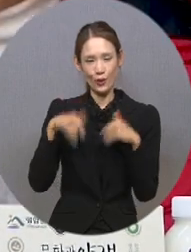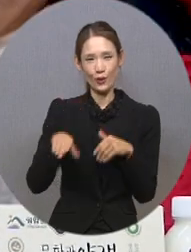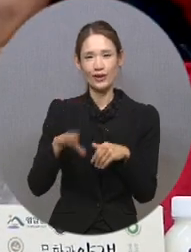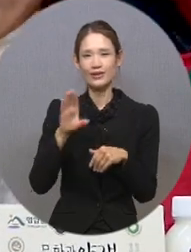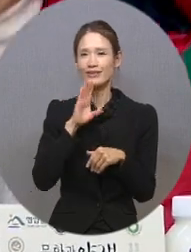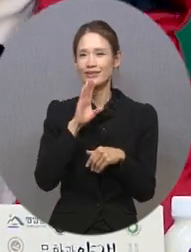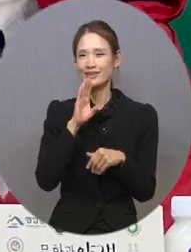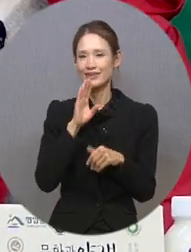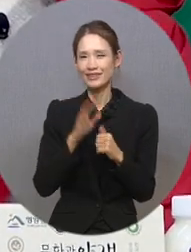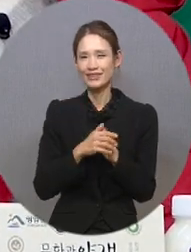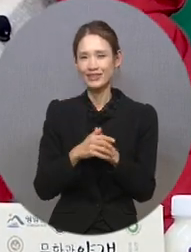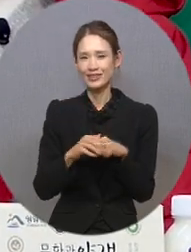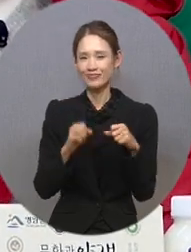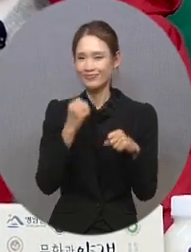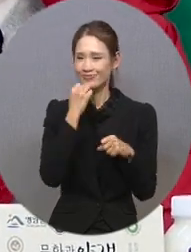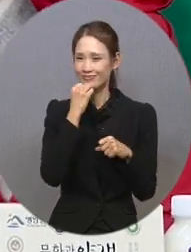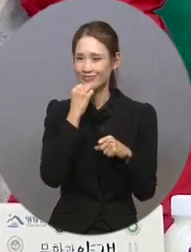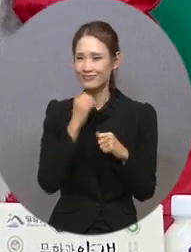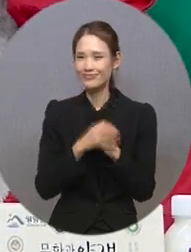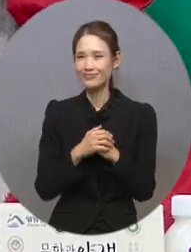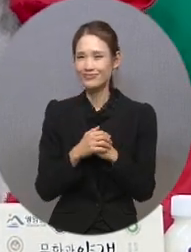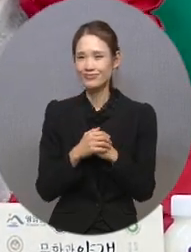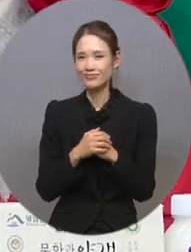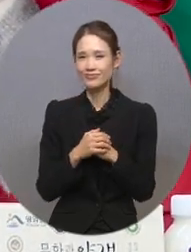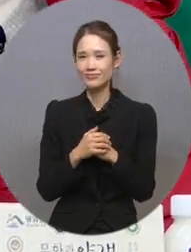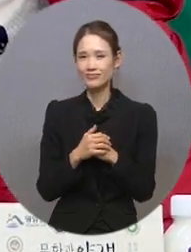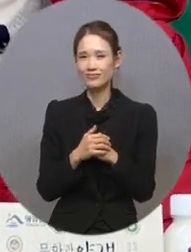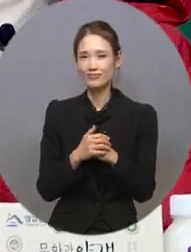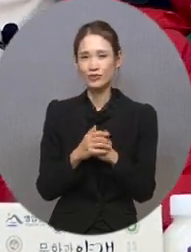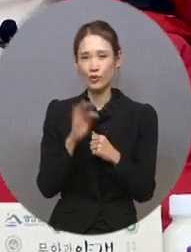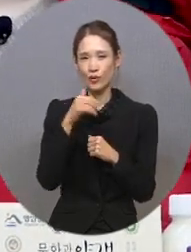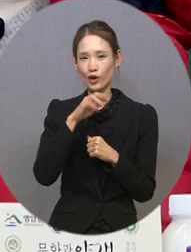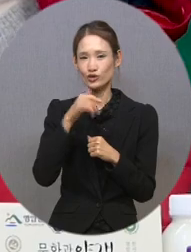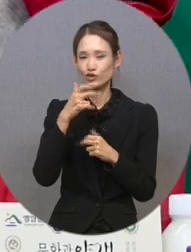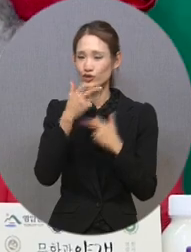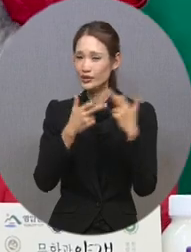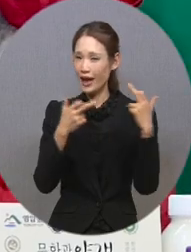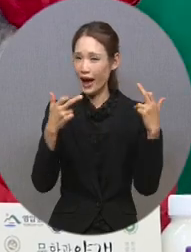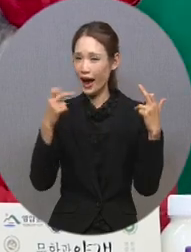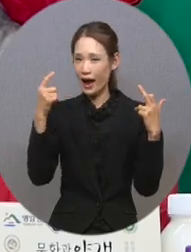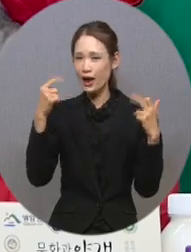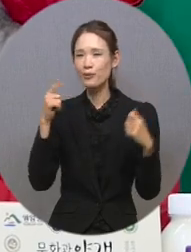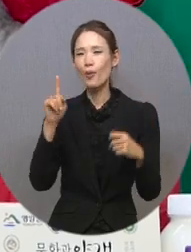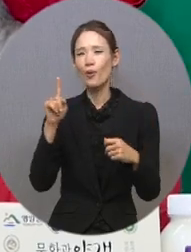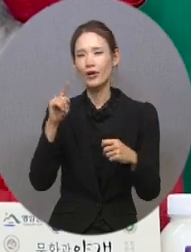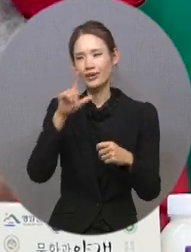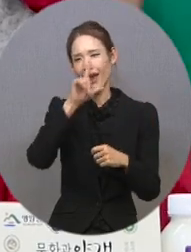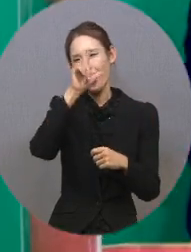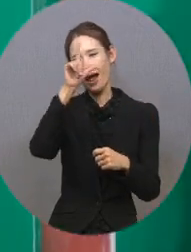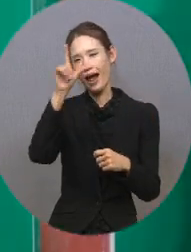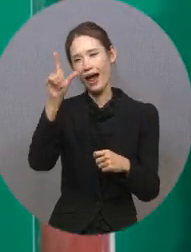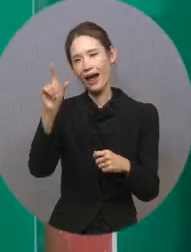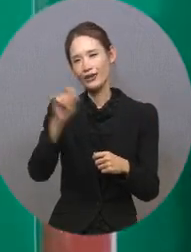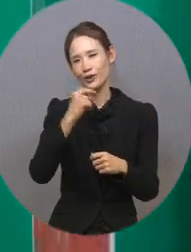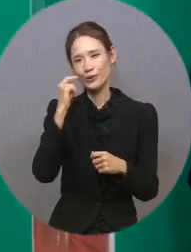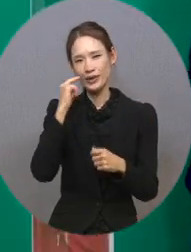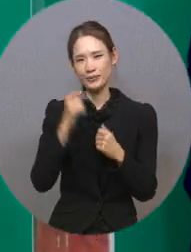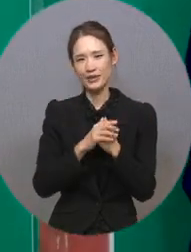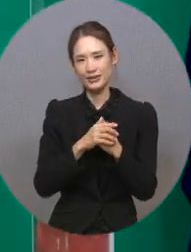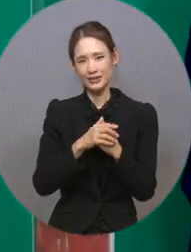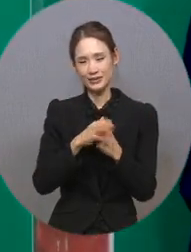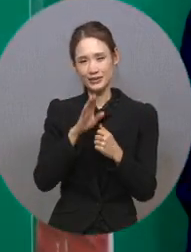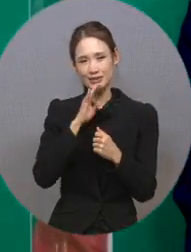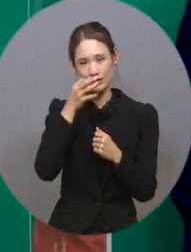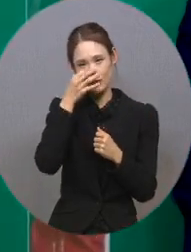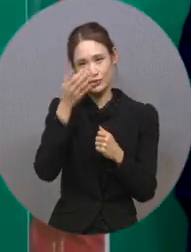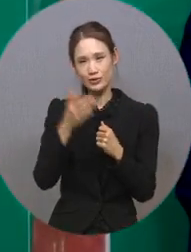그렇죠. 이야, 저희가요 월출산 하면 또 이 달이 아주 아름답게 떠 있잖아요. 그래서 저 영암의 진수를 보여드리기